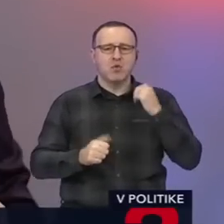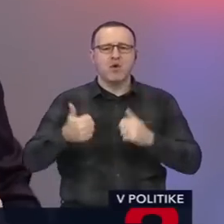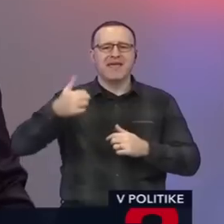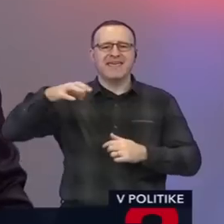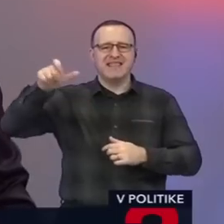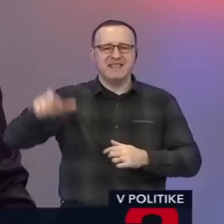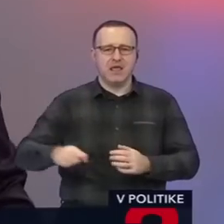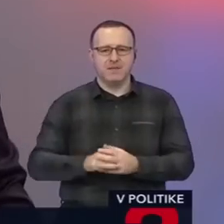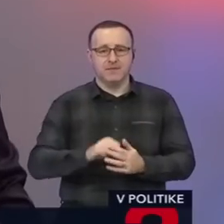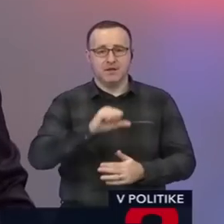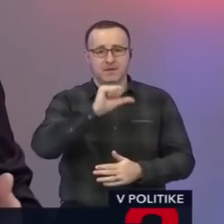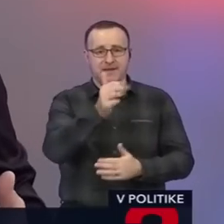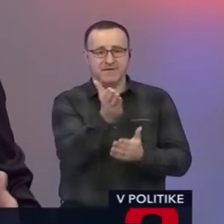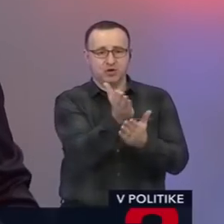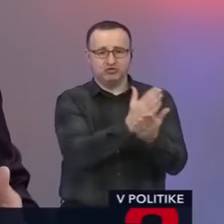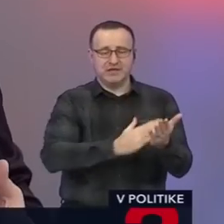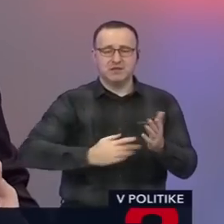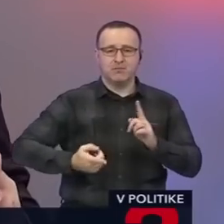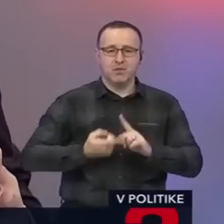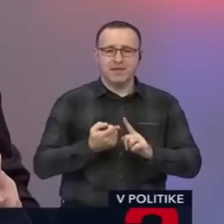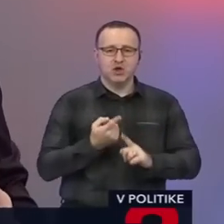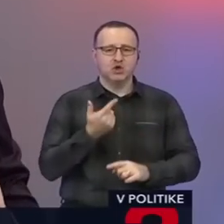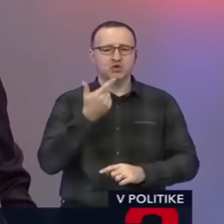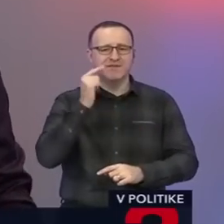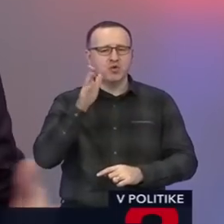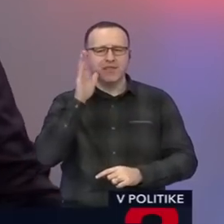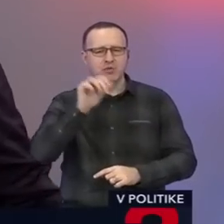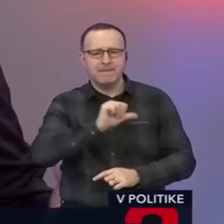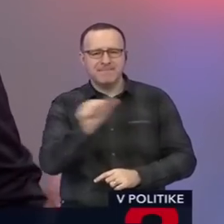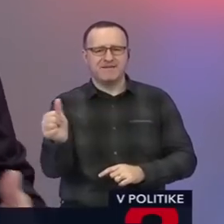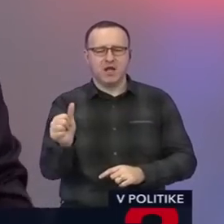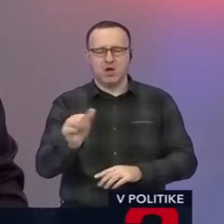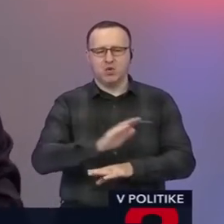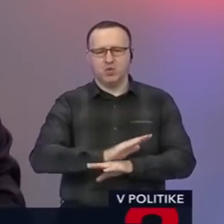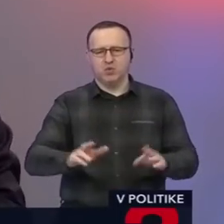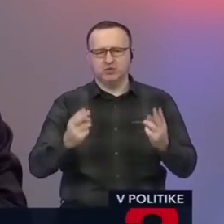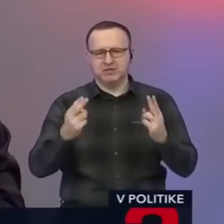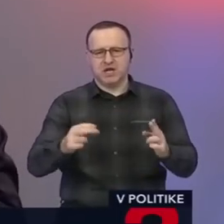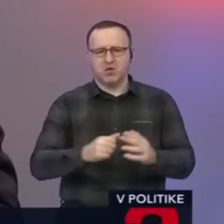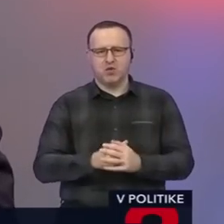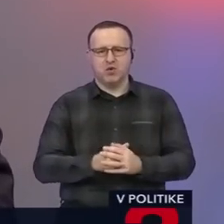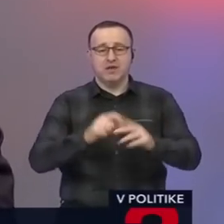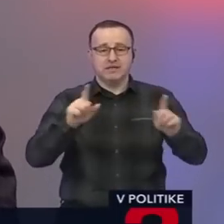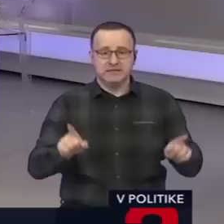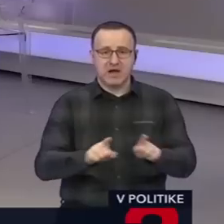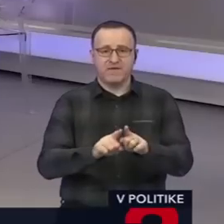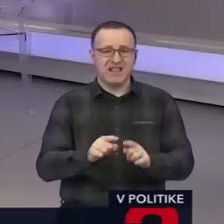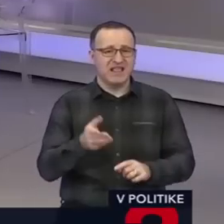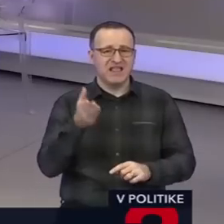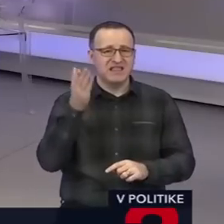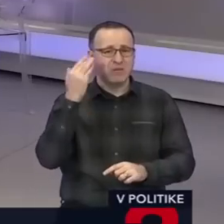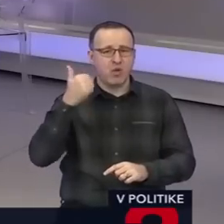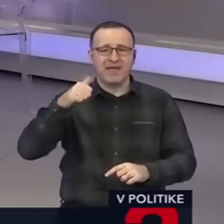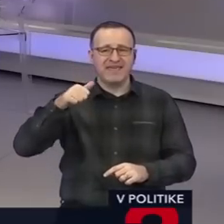prvá časť tej podmienky, že Slovensko nebude prvé, sa už udiala. Zároveň, aby nebolo jediné,